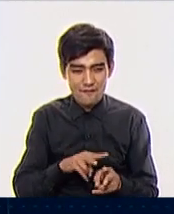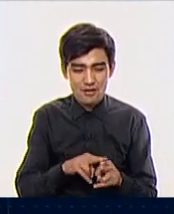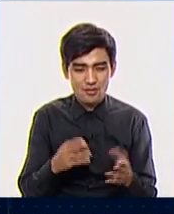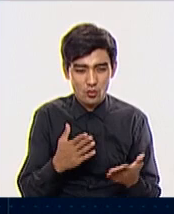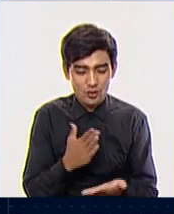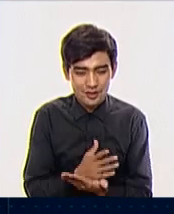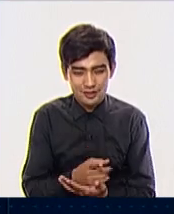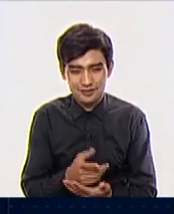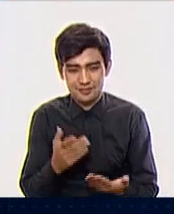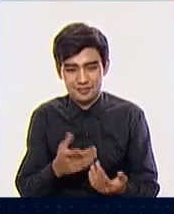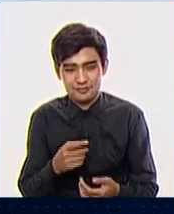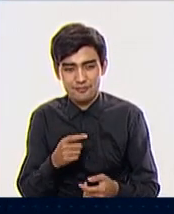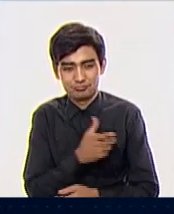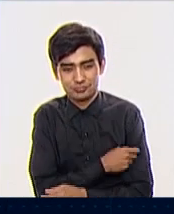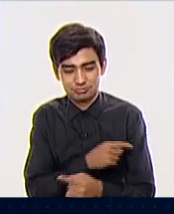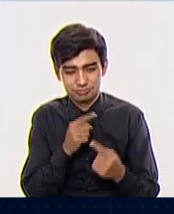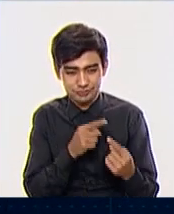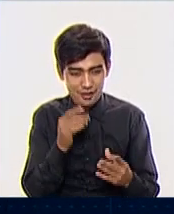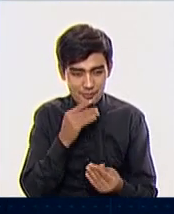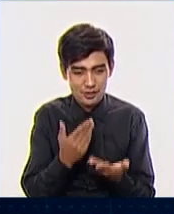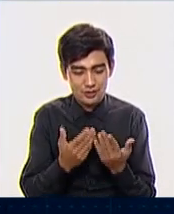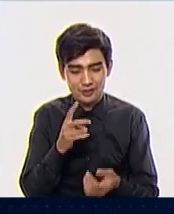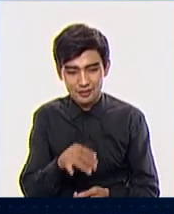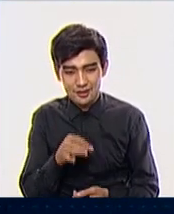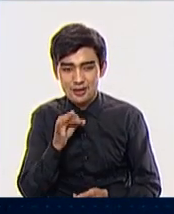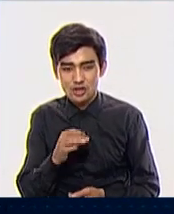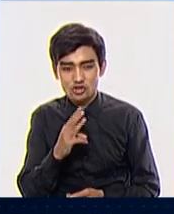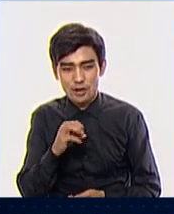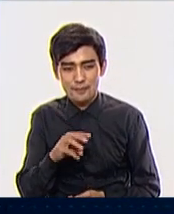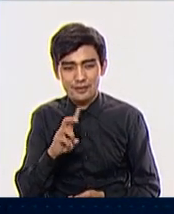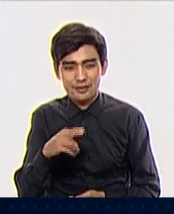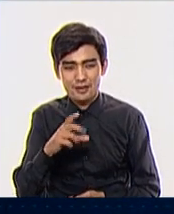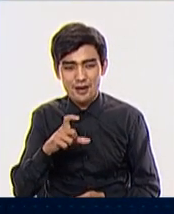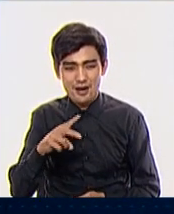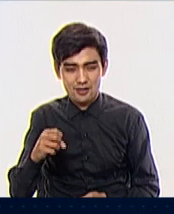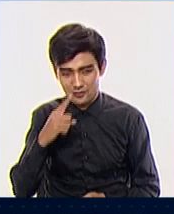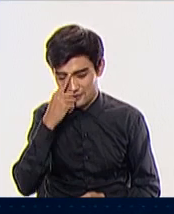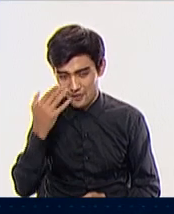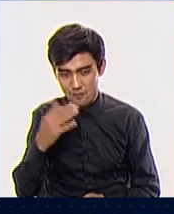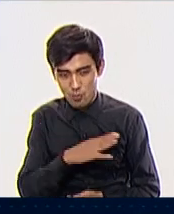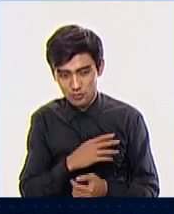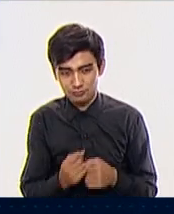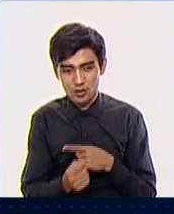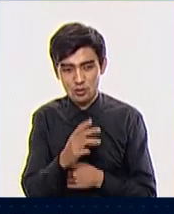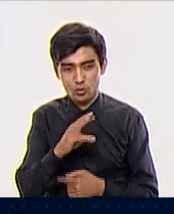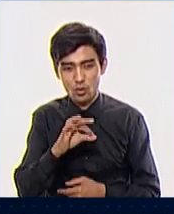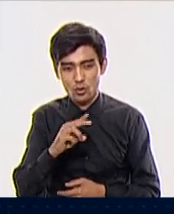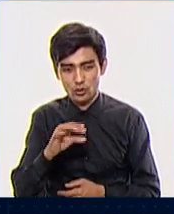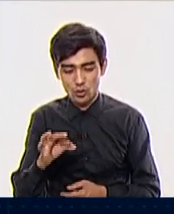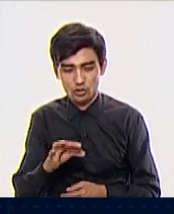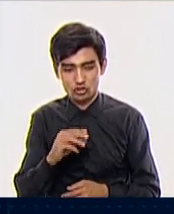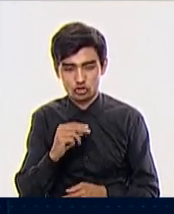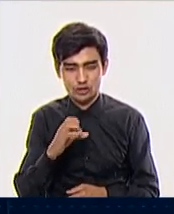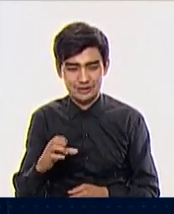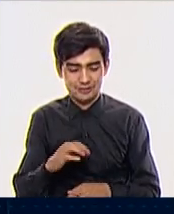так и на устойчивость к вакцинам. Пока же в центре внимания штамм Дельта. Чтобы предотвратить рост заражений, в Олимпийском Токио усилен режим